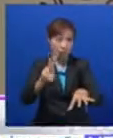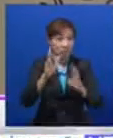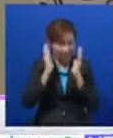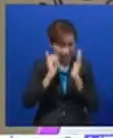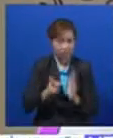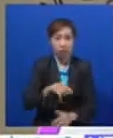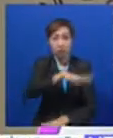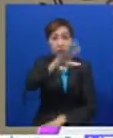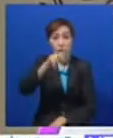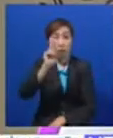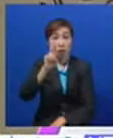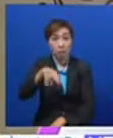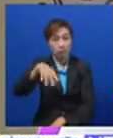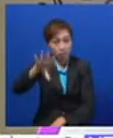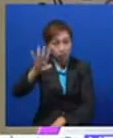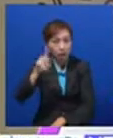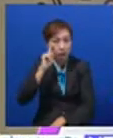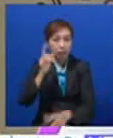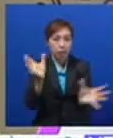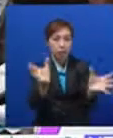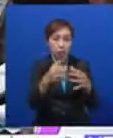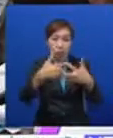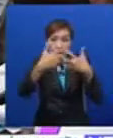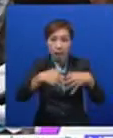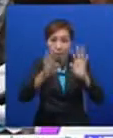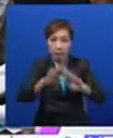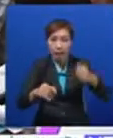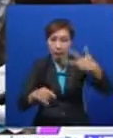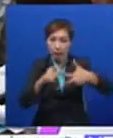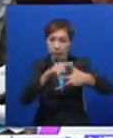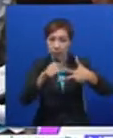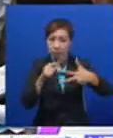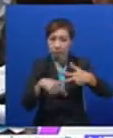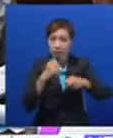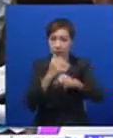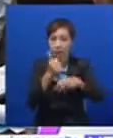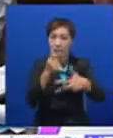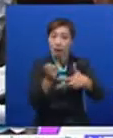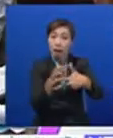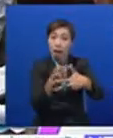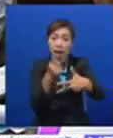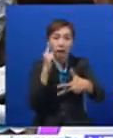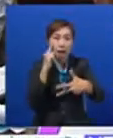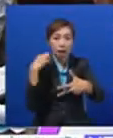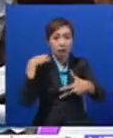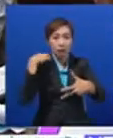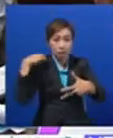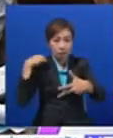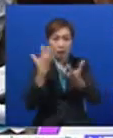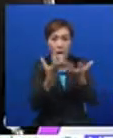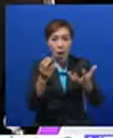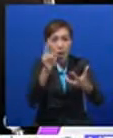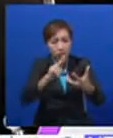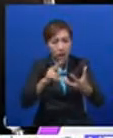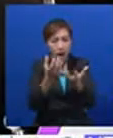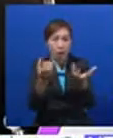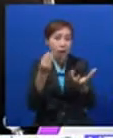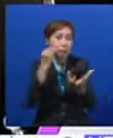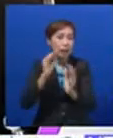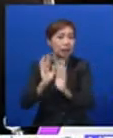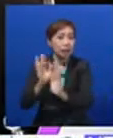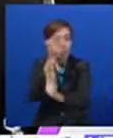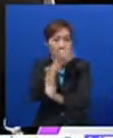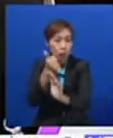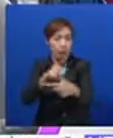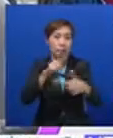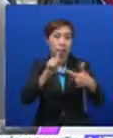กว่า 2,000 รายใน3กลุ่มอุตสาหกรรมที่มีศักยภาพนะคะก็คือแฟชั่นของใช้และของตกแต่งบ้าน